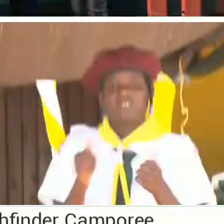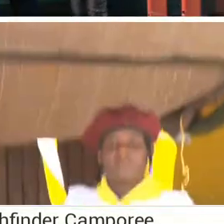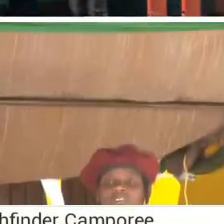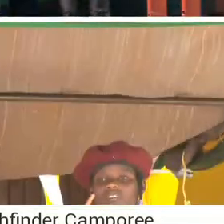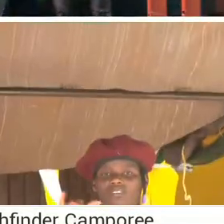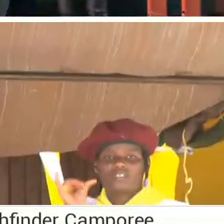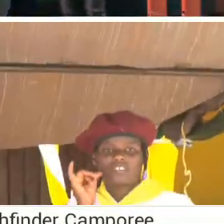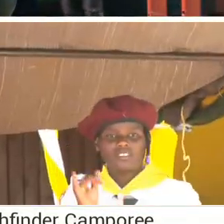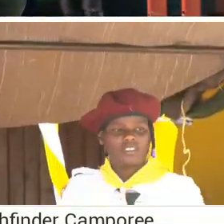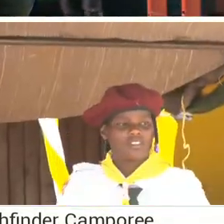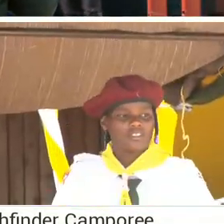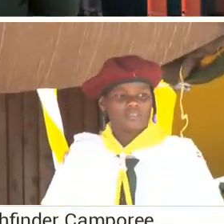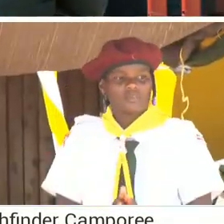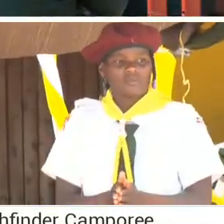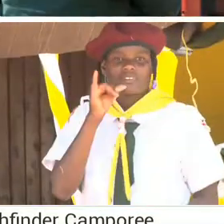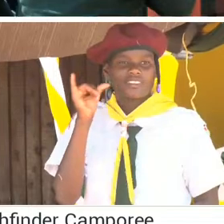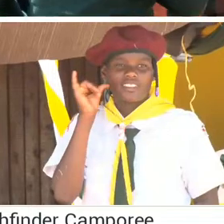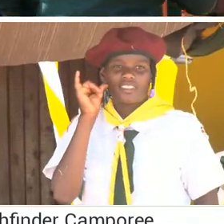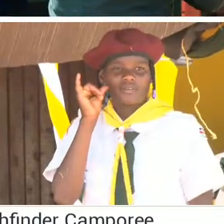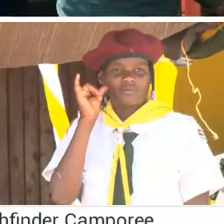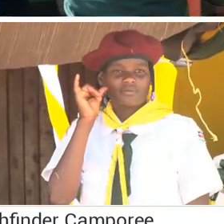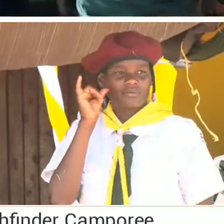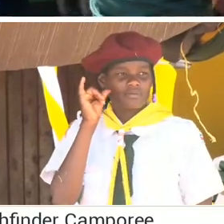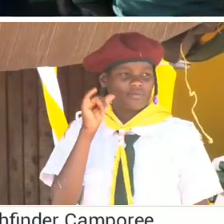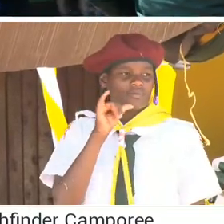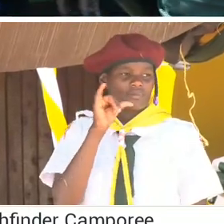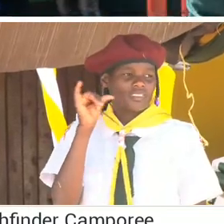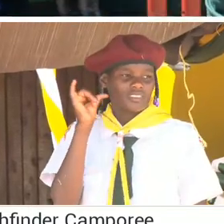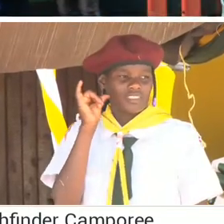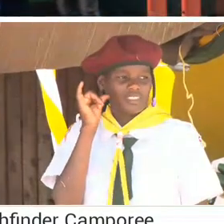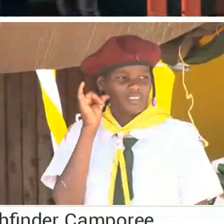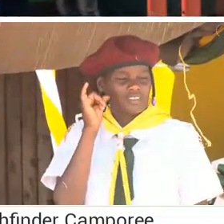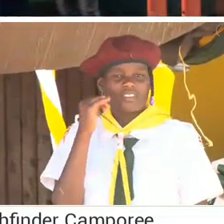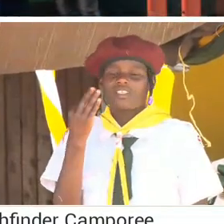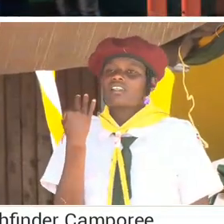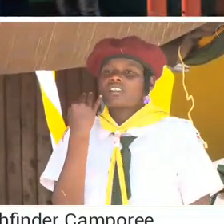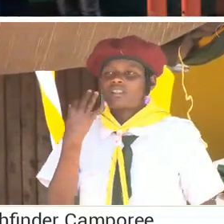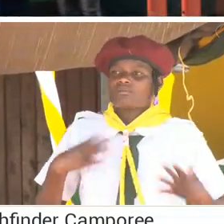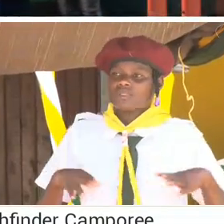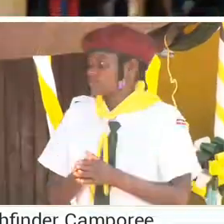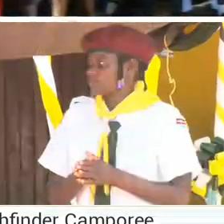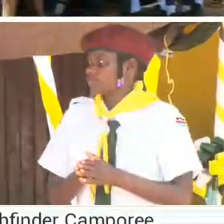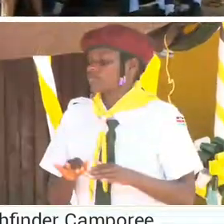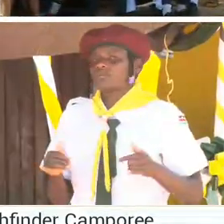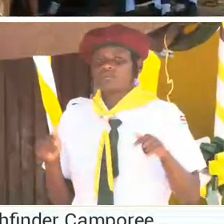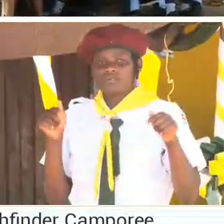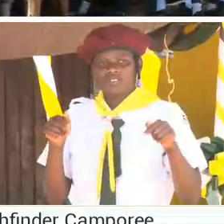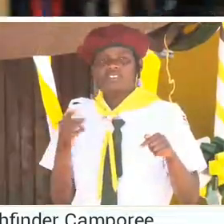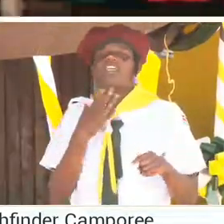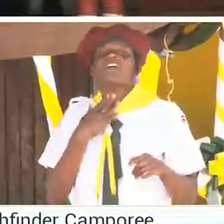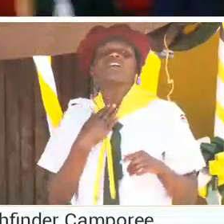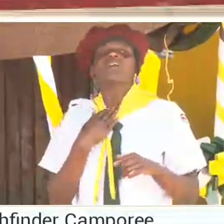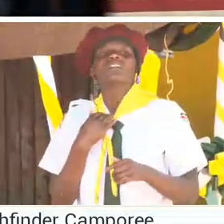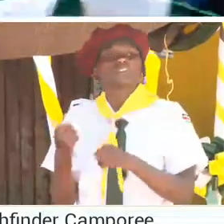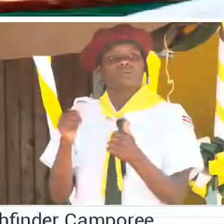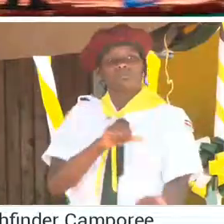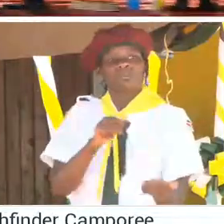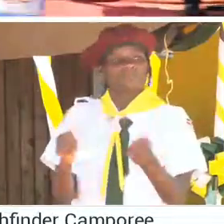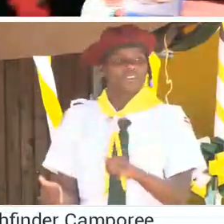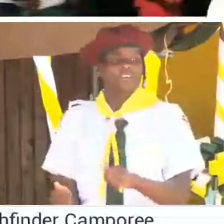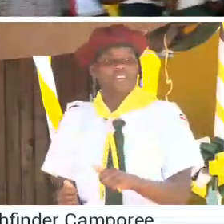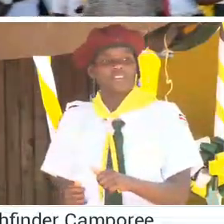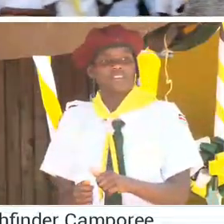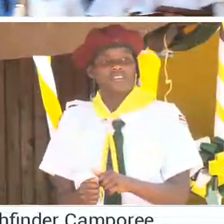na wakabatizwa. Jana tu, ni jana tu. Watu 373 walinibatizwa. Natamani